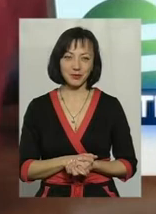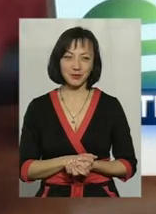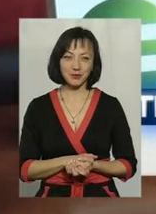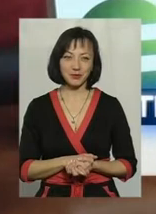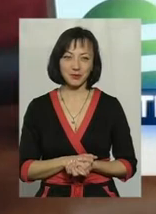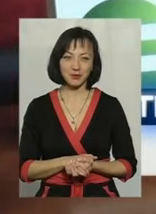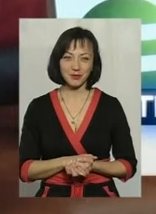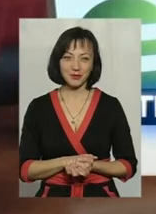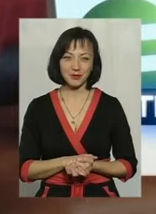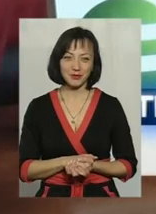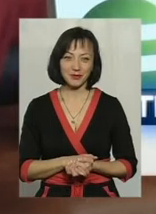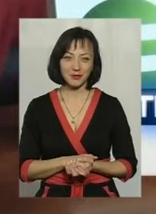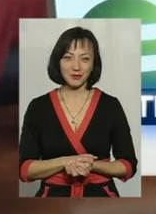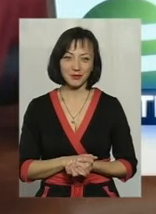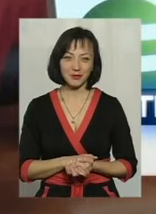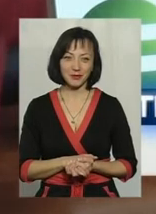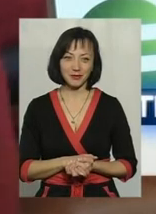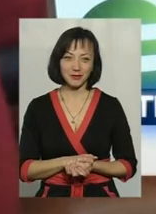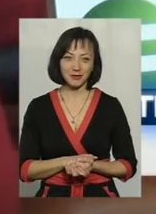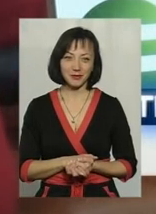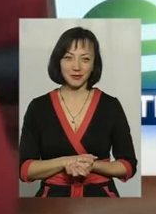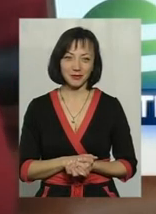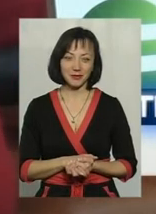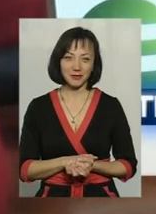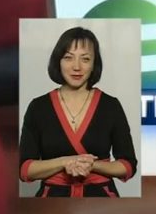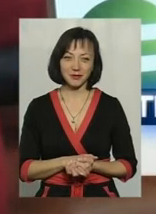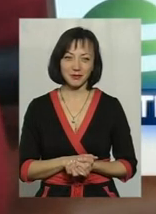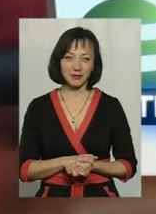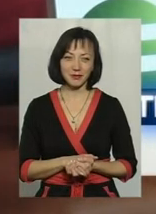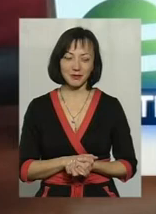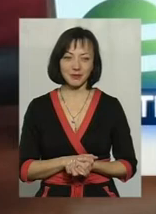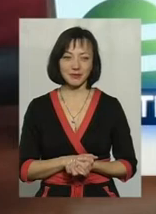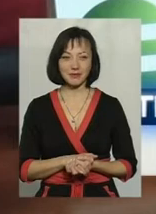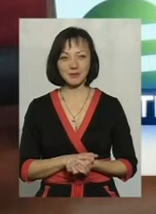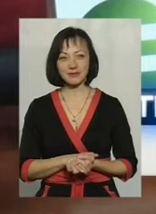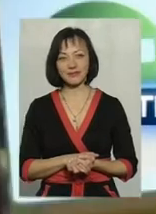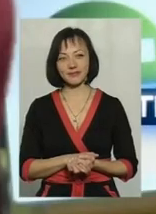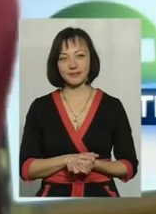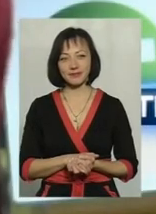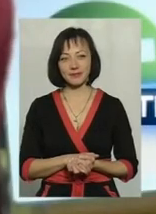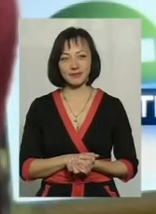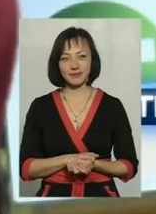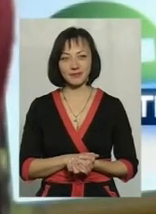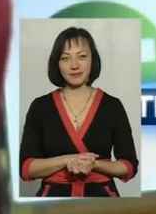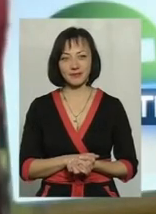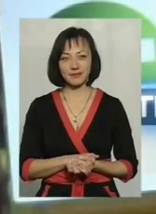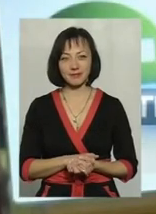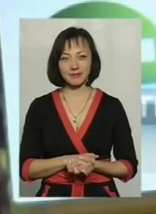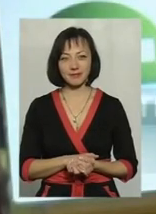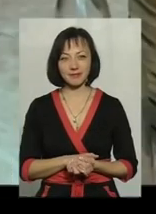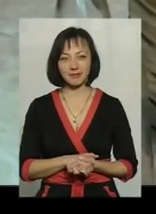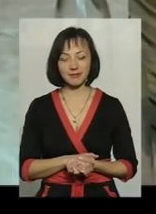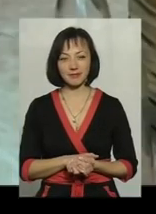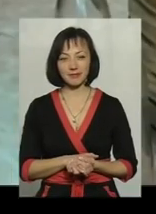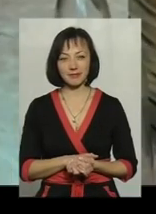блядь, и так далее. Она по градусу высокая, то есть вы там не разбавляете, даже делаете настойки и так далее, градус сильно не падает. Даже если 5 сок, я сделаю ровно по 300